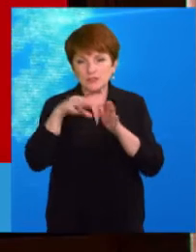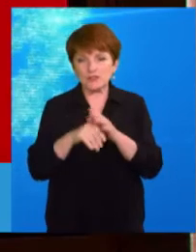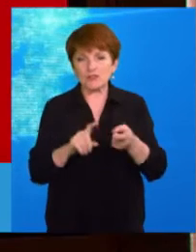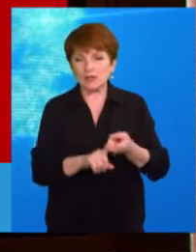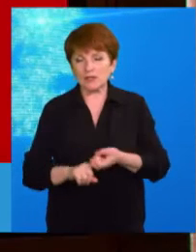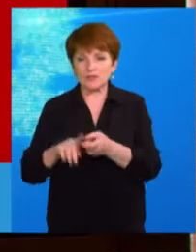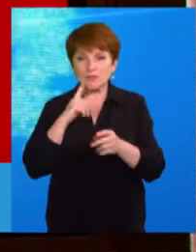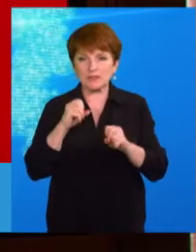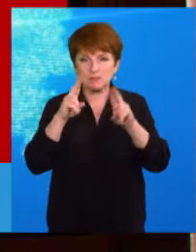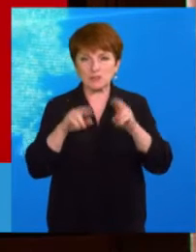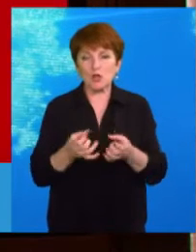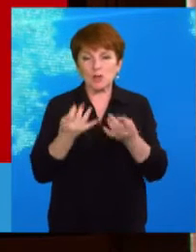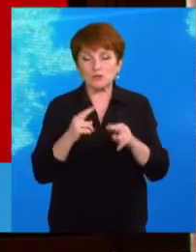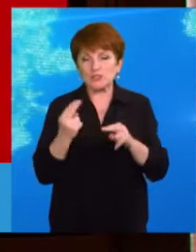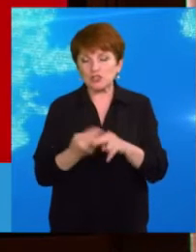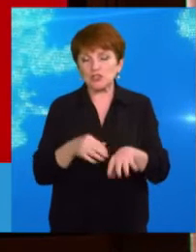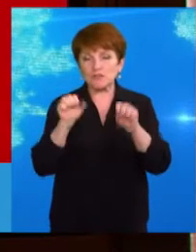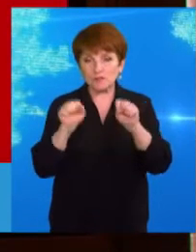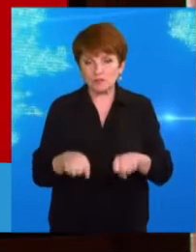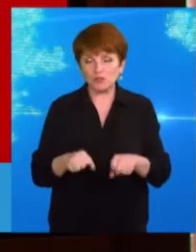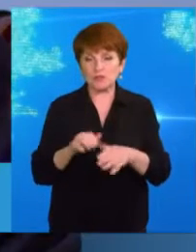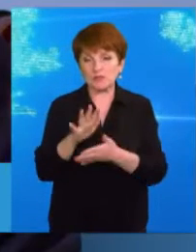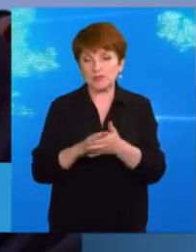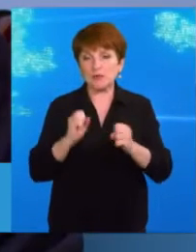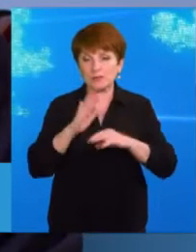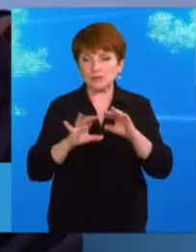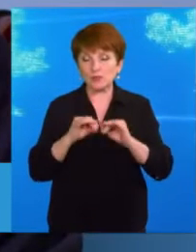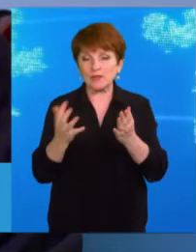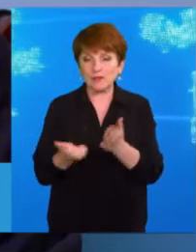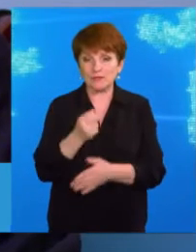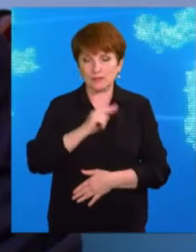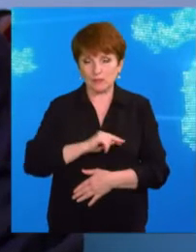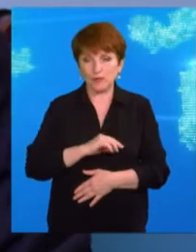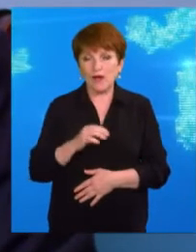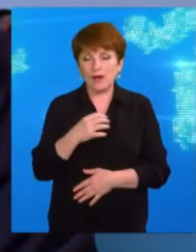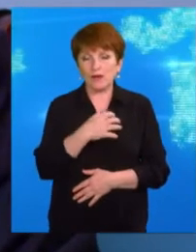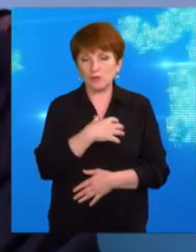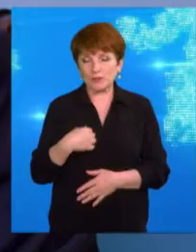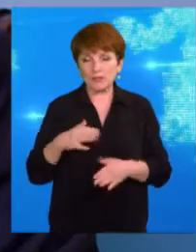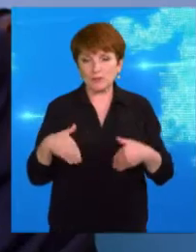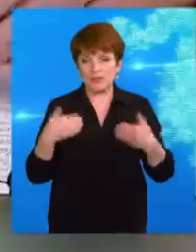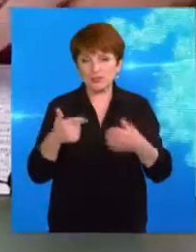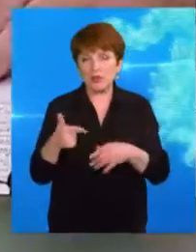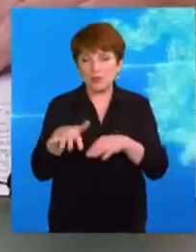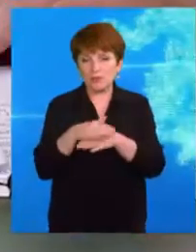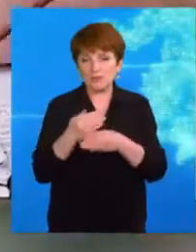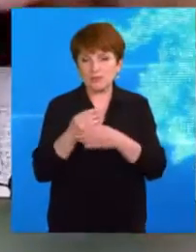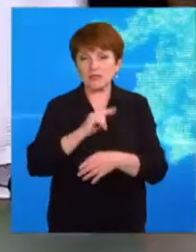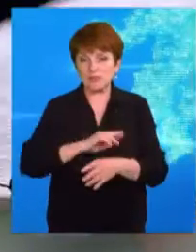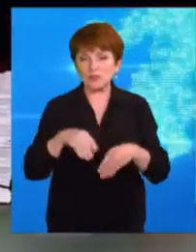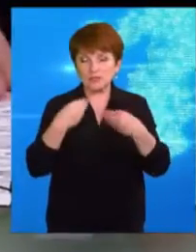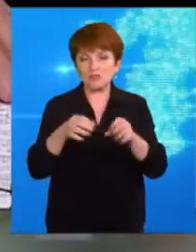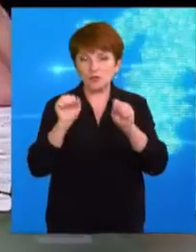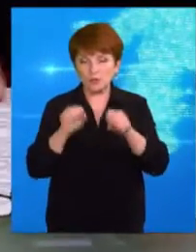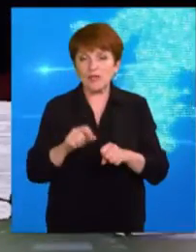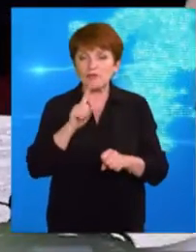молодые специалисты просто лишились возможности пройти практику и найти работу. Алексей Текслер предложил дать госденьги работодателям, чтобы те создали